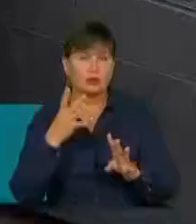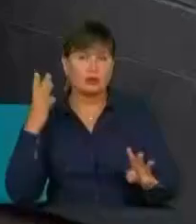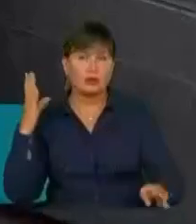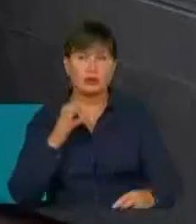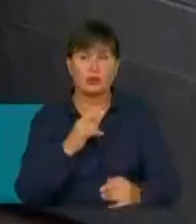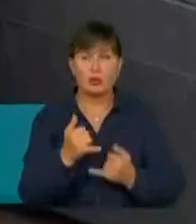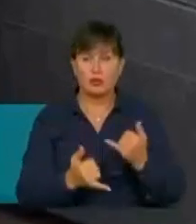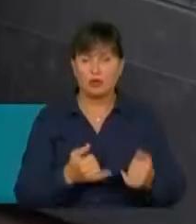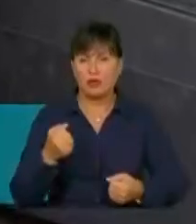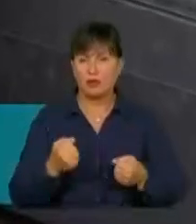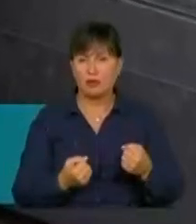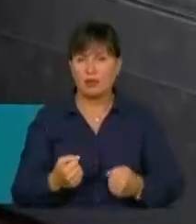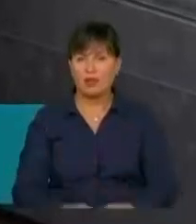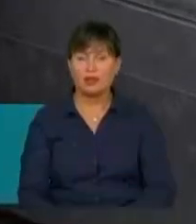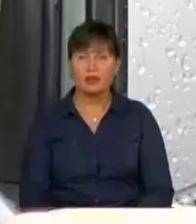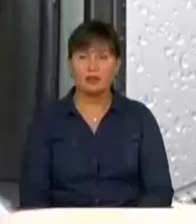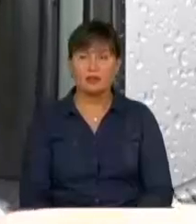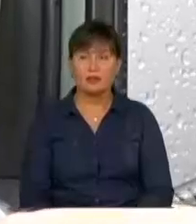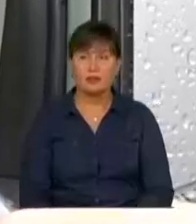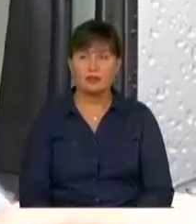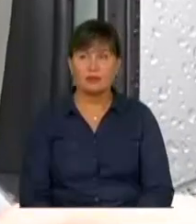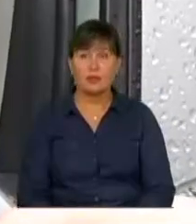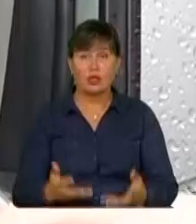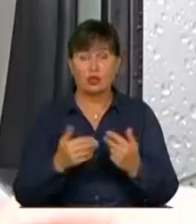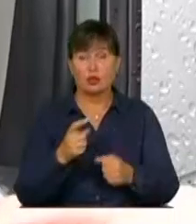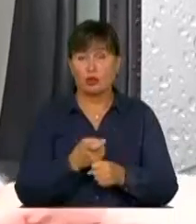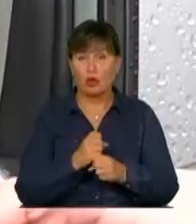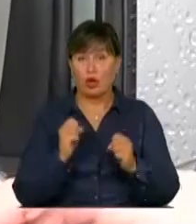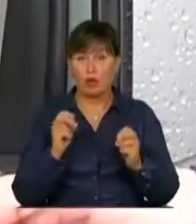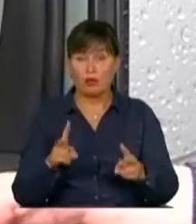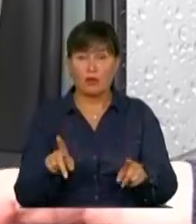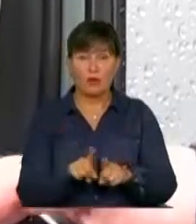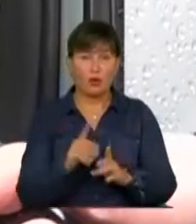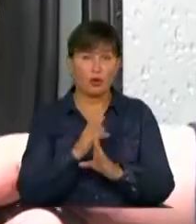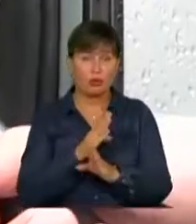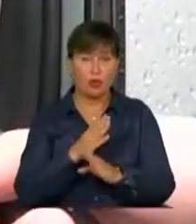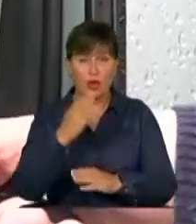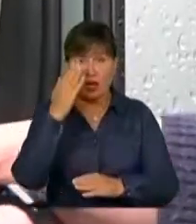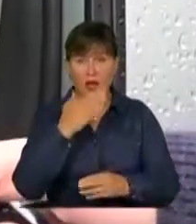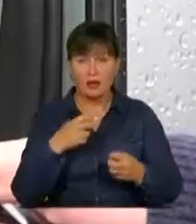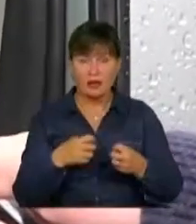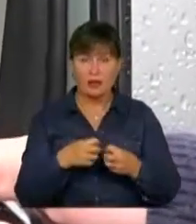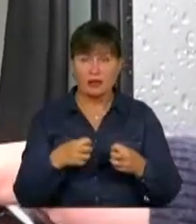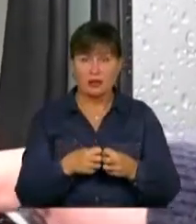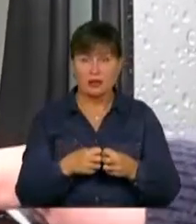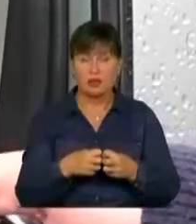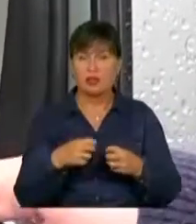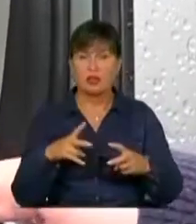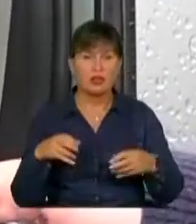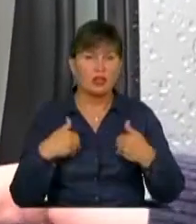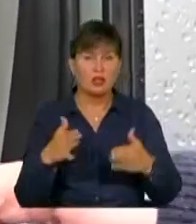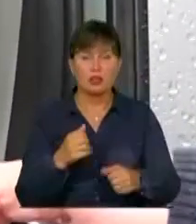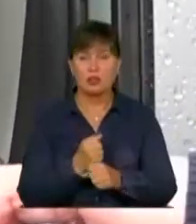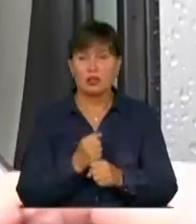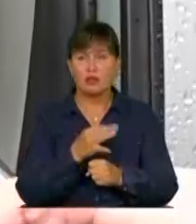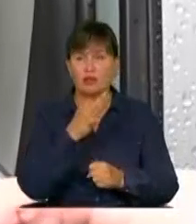по обслуживанию автомобилей. Считаю, что очень опасно ездить в такую погоду на летней резине. Особенно не рекомендуется делать это